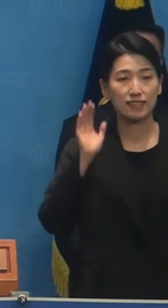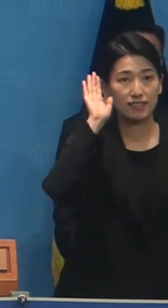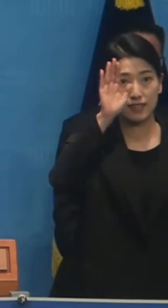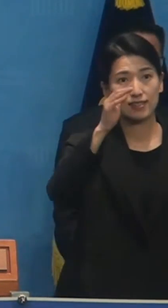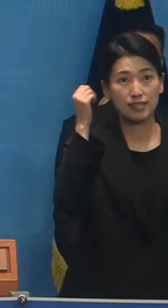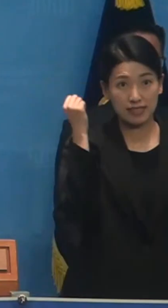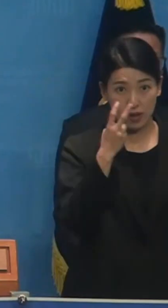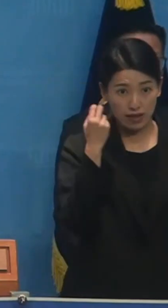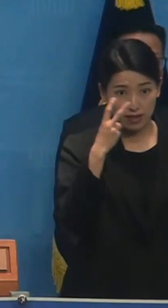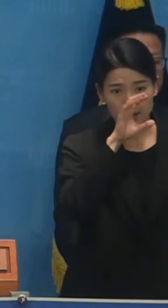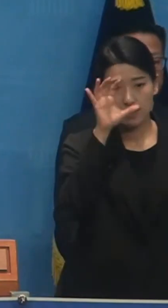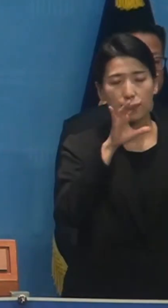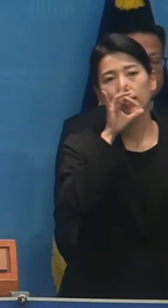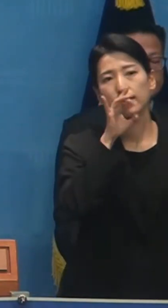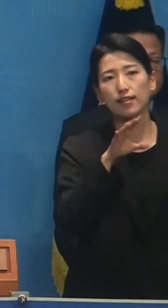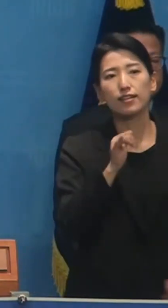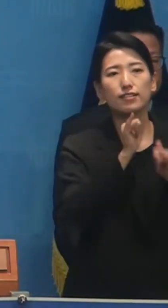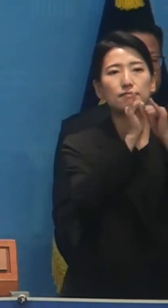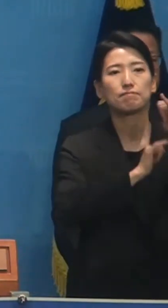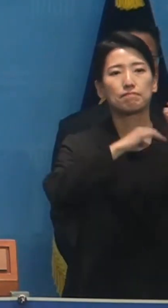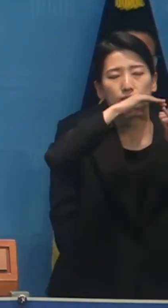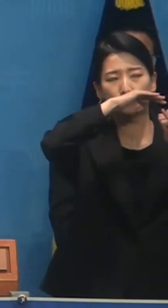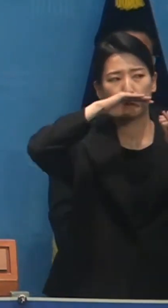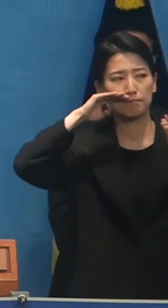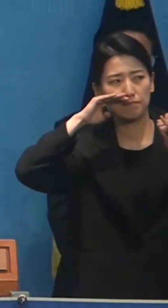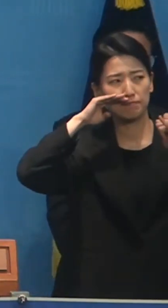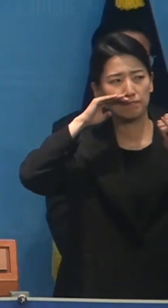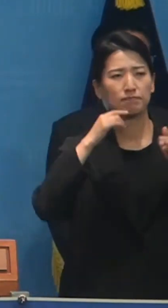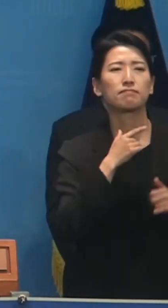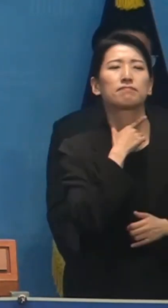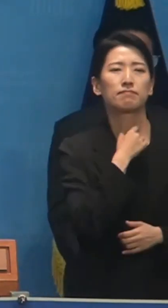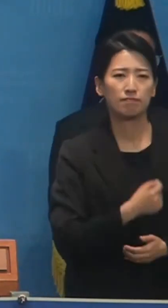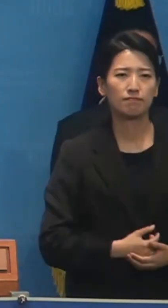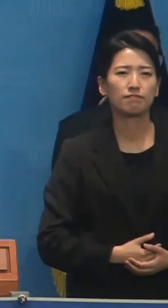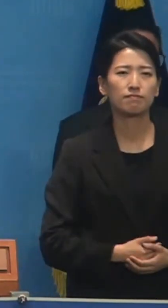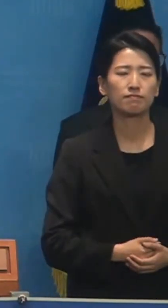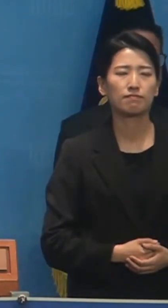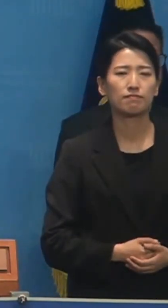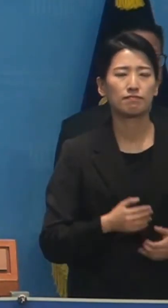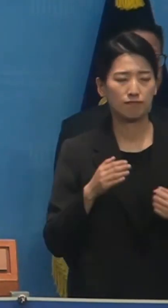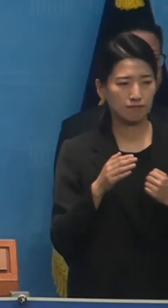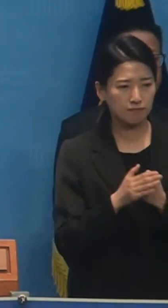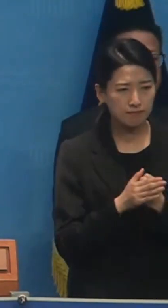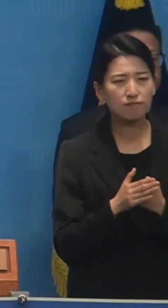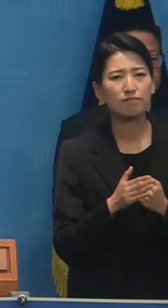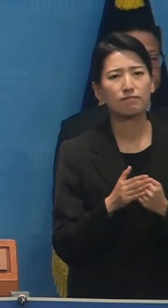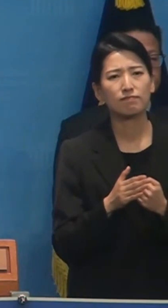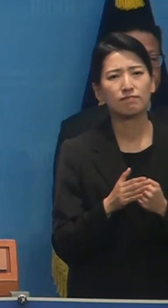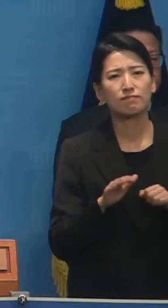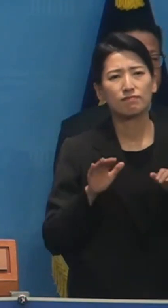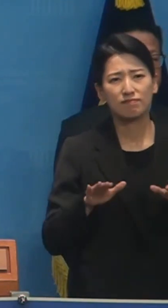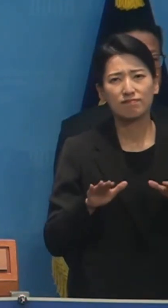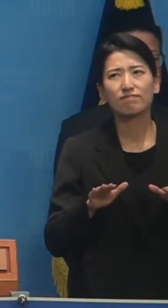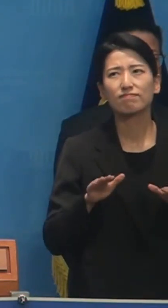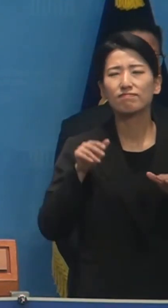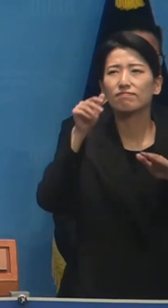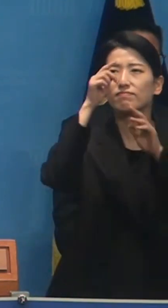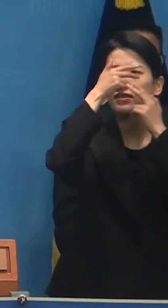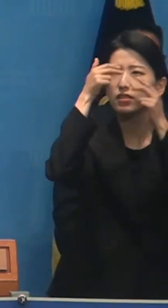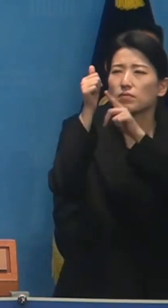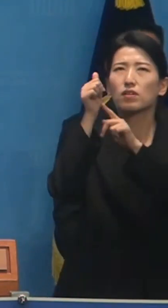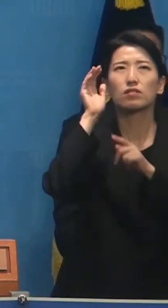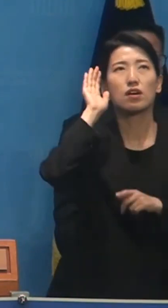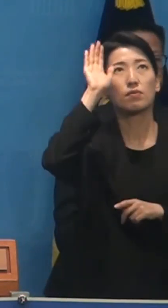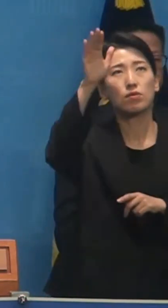사실상 역사를 바로 세우는 그런 일을 함께할 그런 분들로 우리 김대중 선생님,